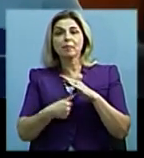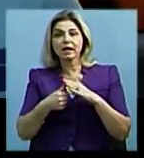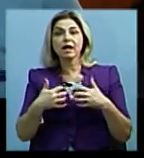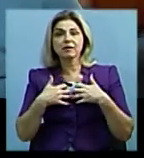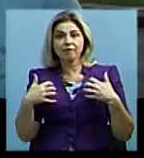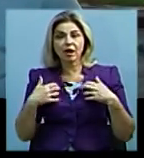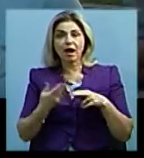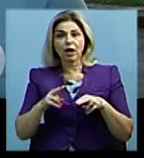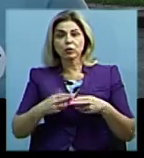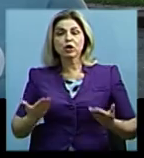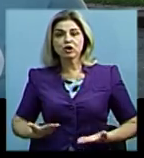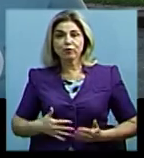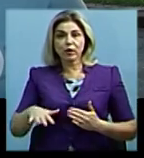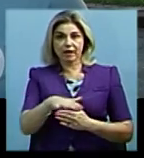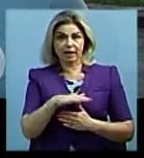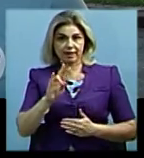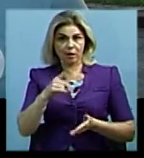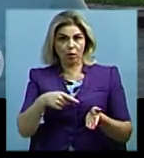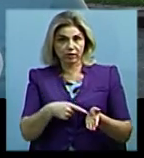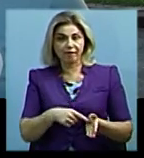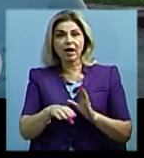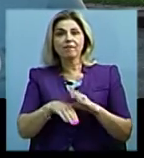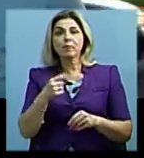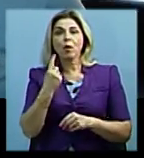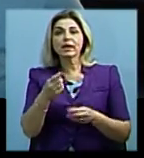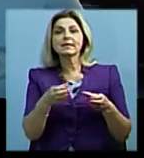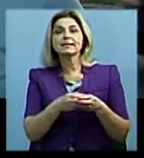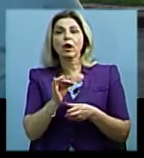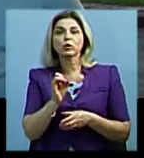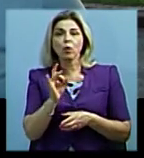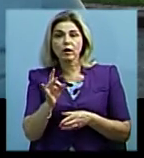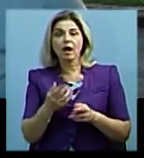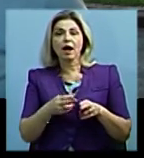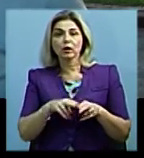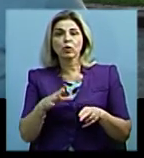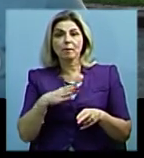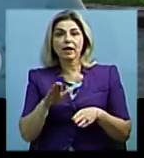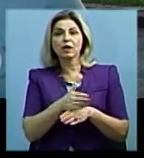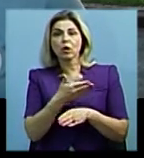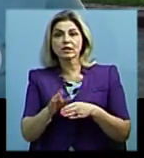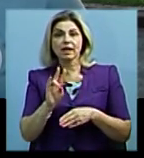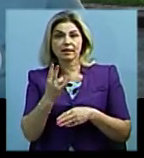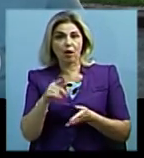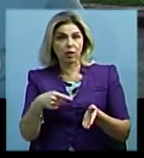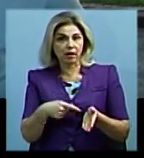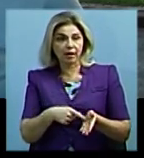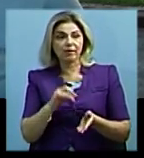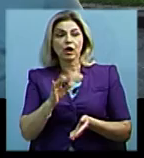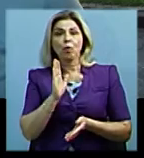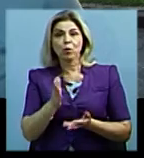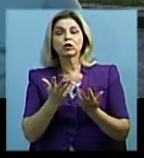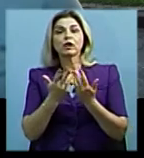теренах Миколаєва. Ми вибрали один з секторів, на який був розділений Миколаїв, і